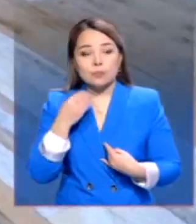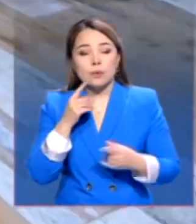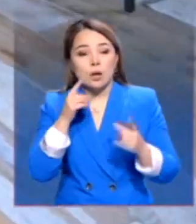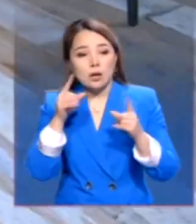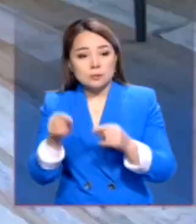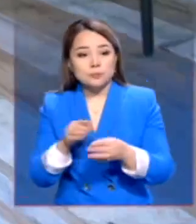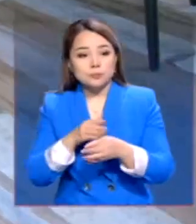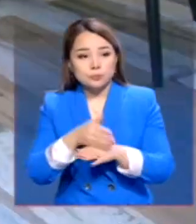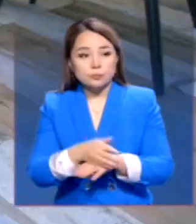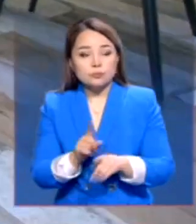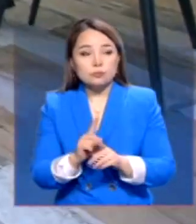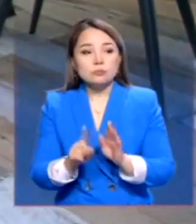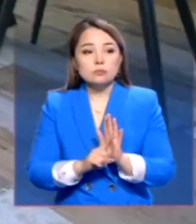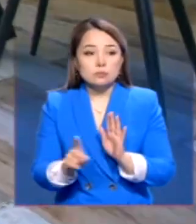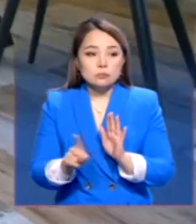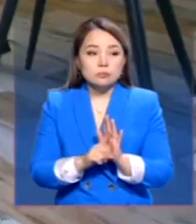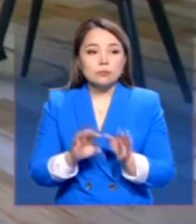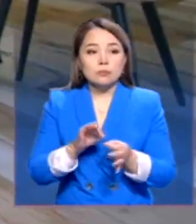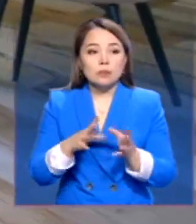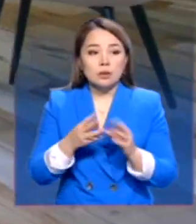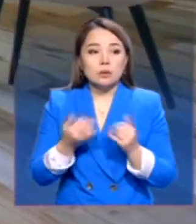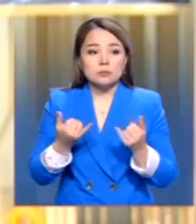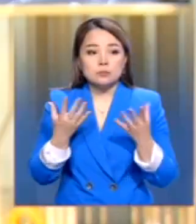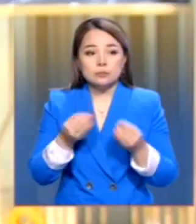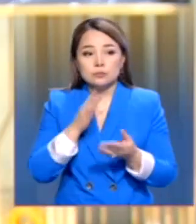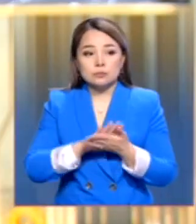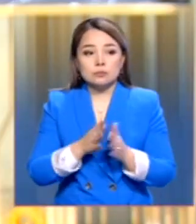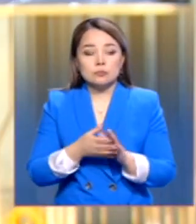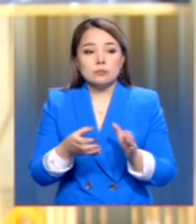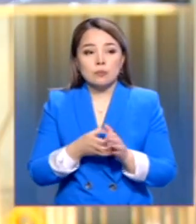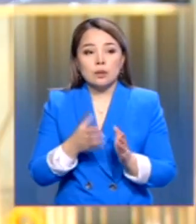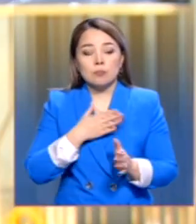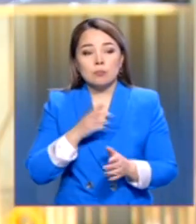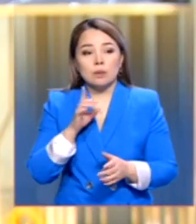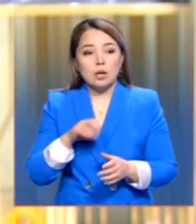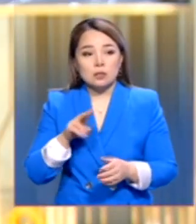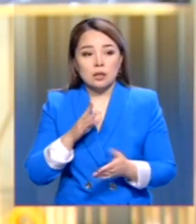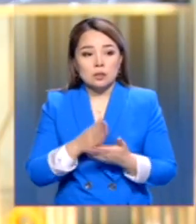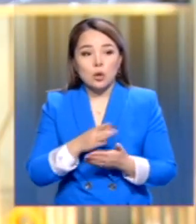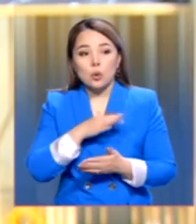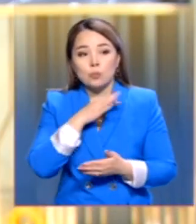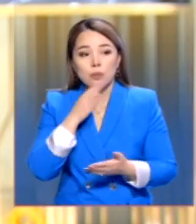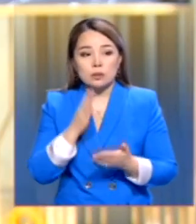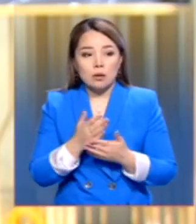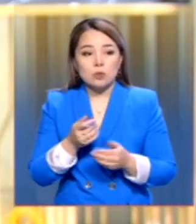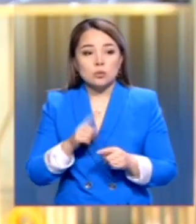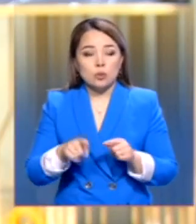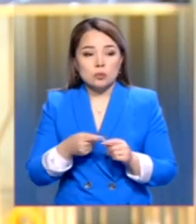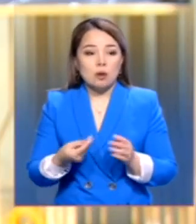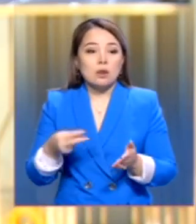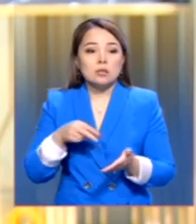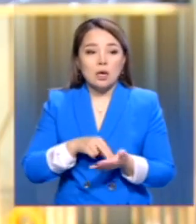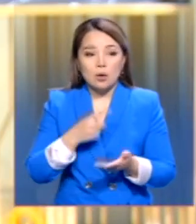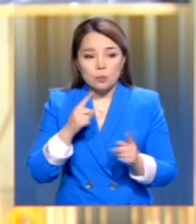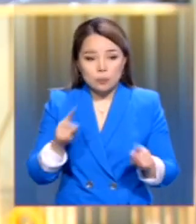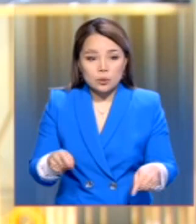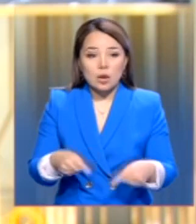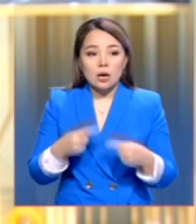сапарын жүріп тұруын. Меніңше қазіргі кезде енді біздің брендтердің көбісі әлі енді ғана аяққа тұрып жатыр. Сондықтан